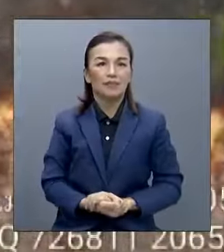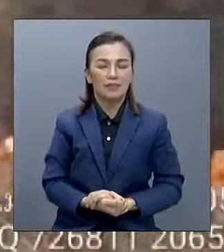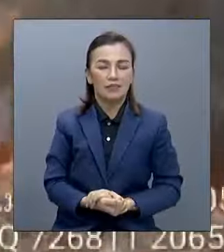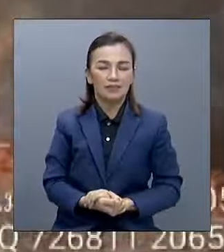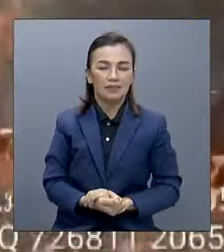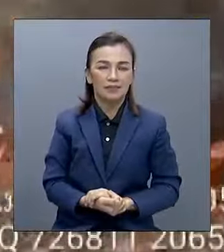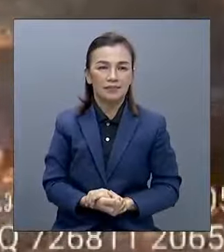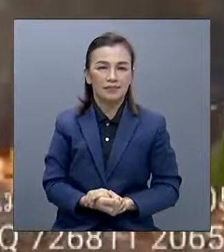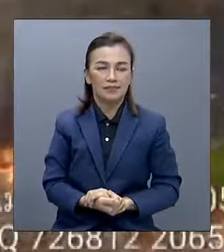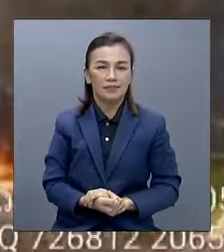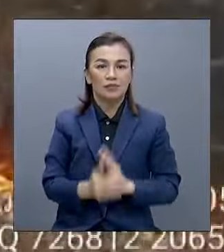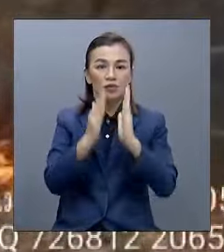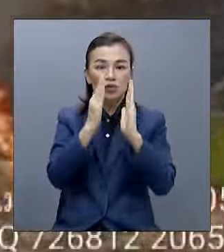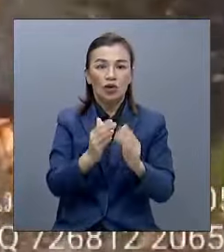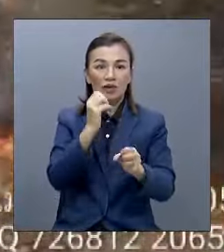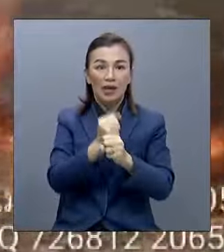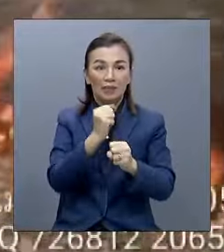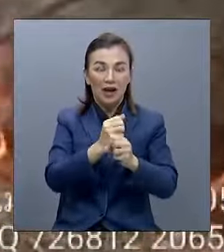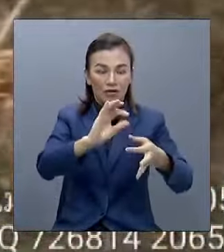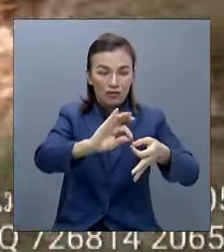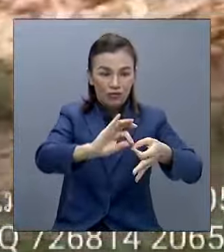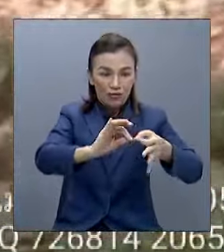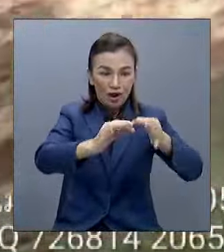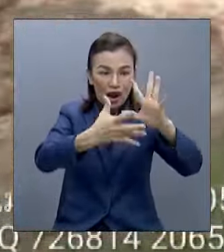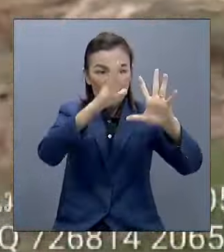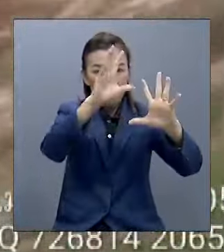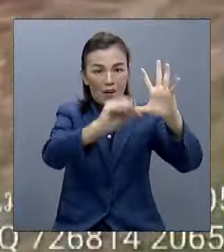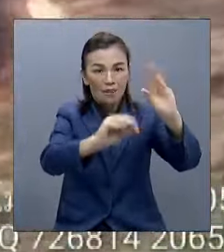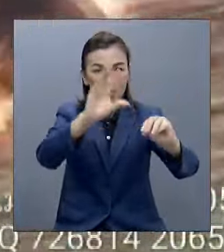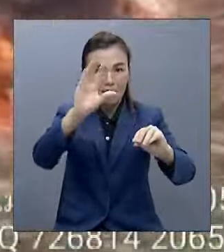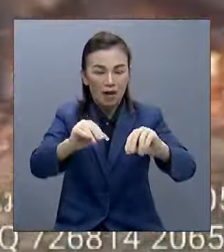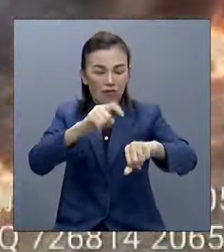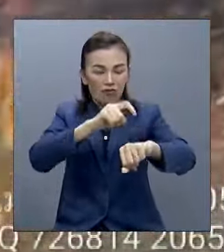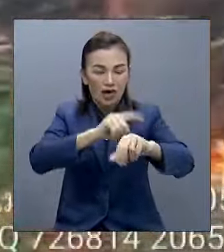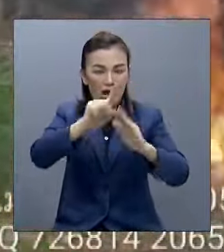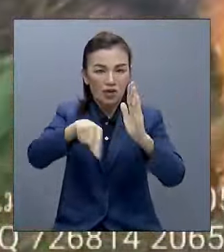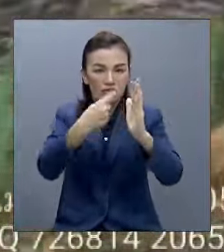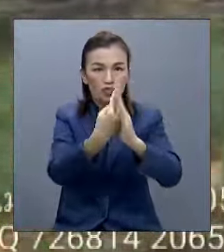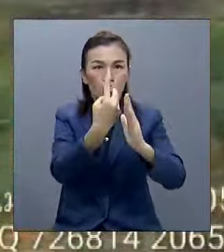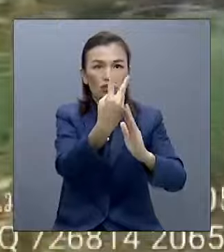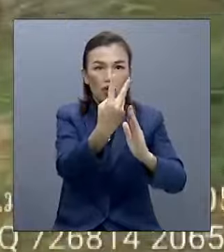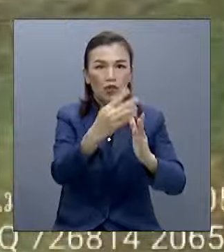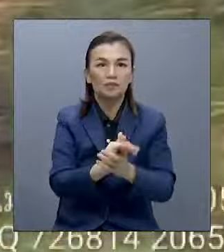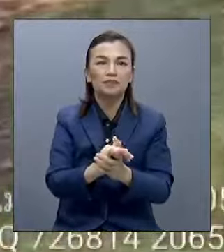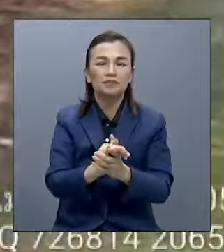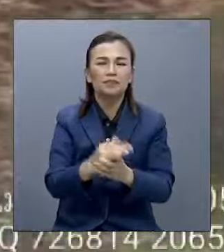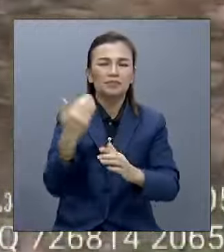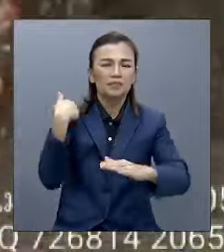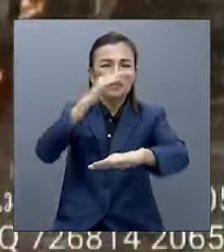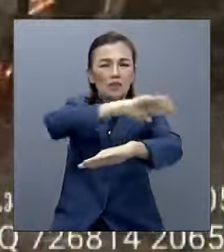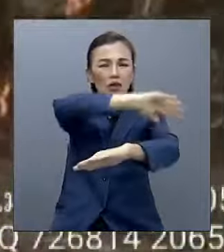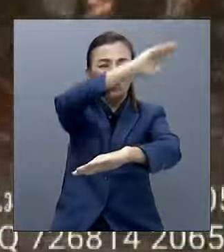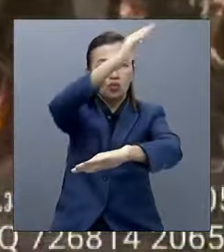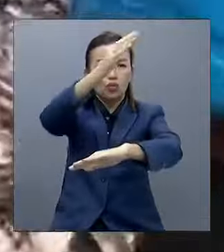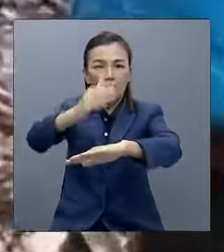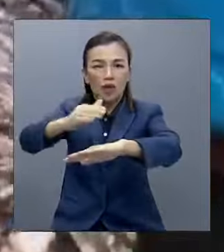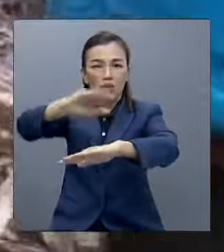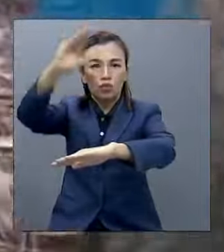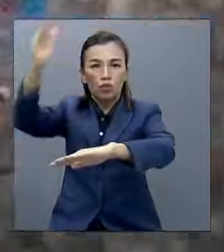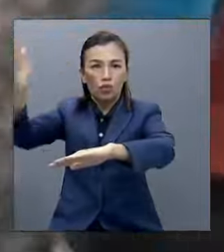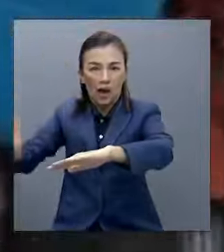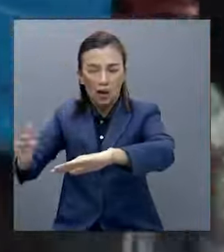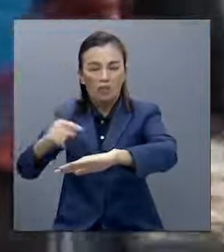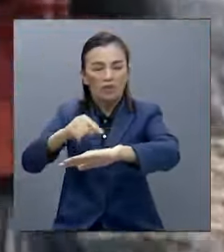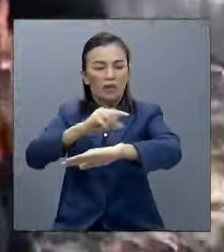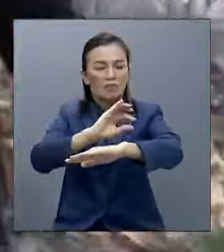จ้าหน้าที่ดับไฟป่าต้องใช้เวลากว่า2ชั่วโมงเข้าไปควบคุมไฟบริเวณสันเขาน้ำปีตำบล